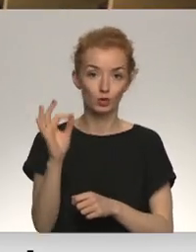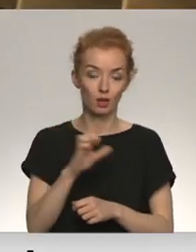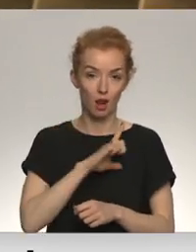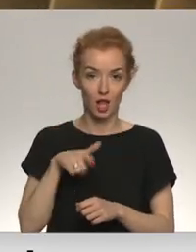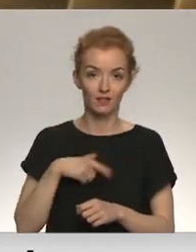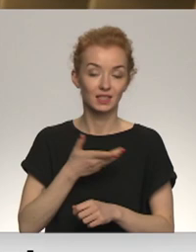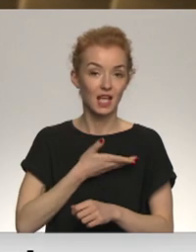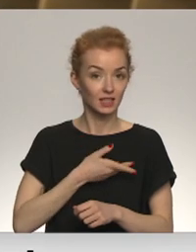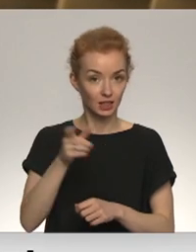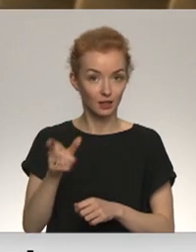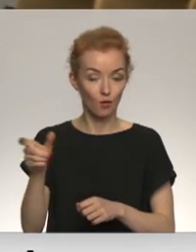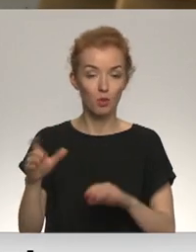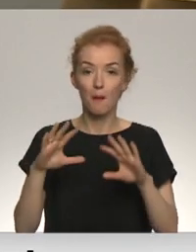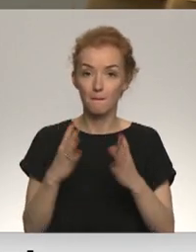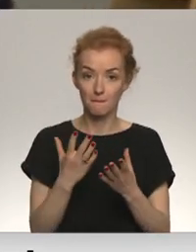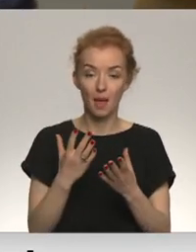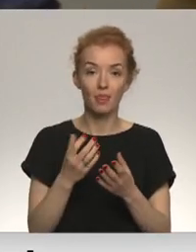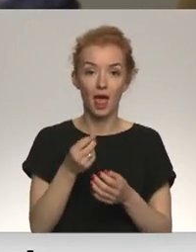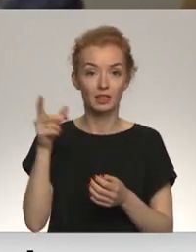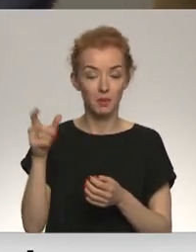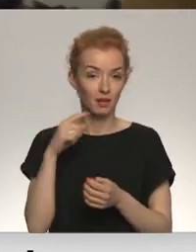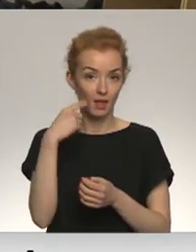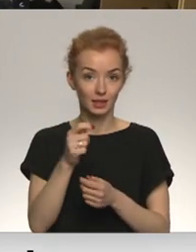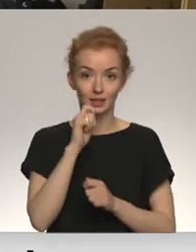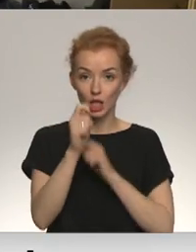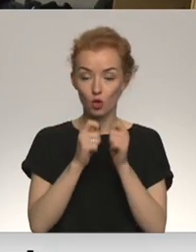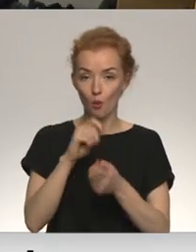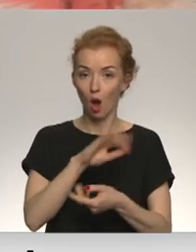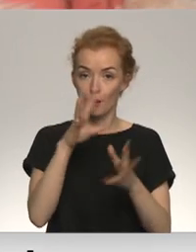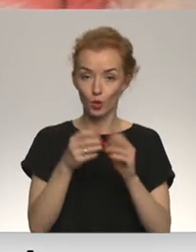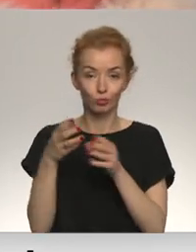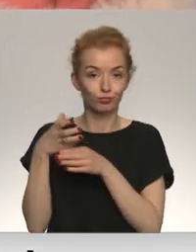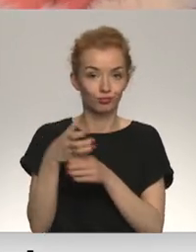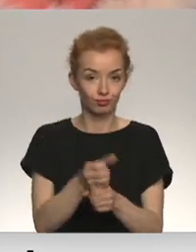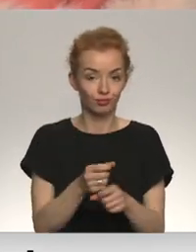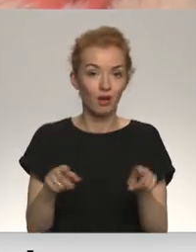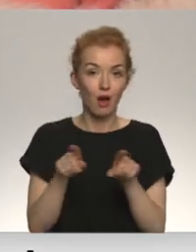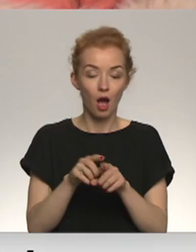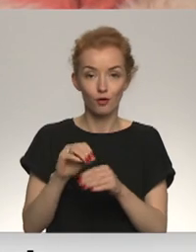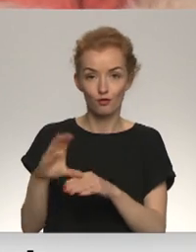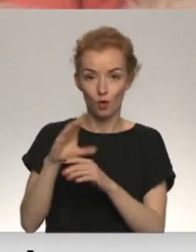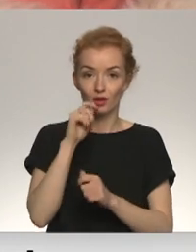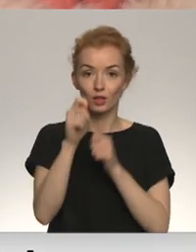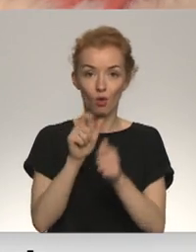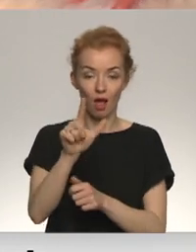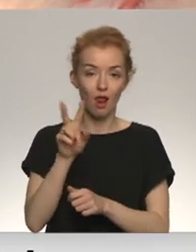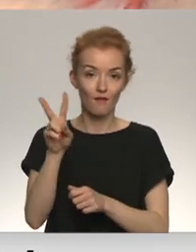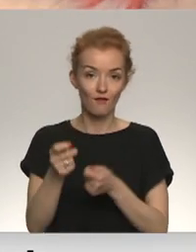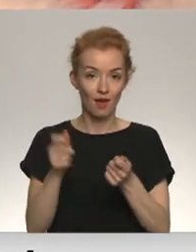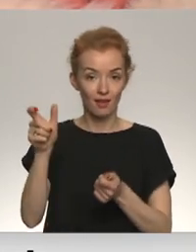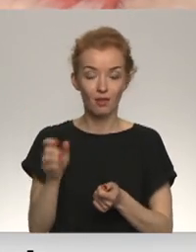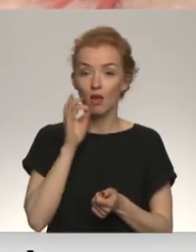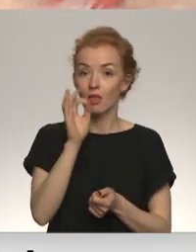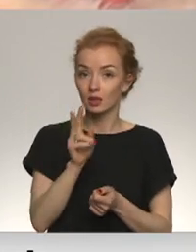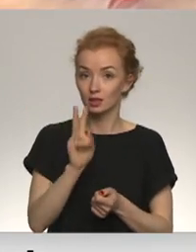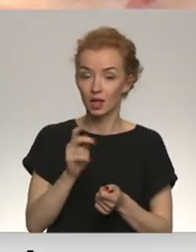Latvijas iedzīvotāji, bet kā norādījuši eksperti, ziedojumu apjomi sarūkot. Arī fonda ziedotāju V vadītāji atzīst, ka